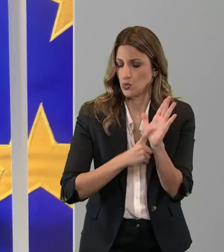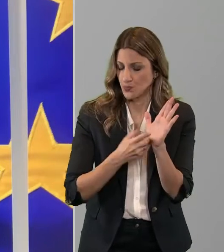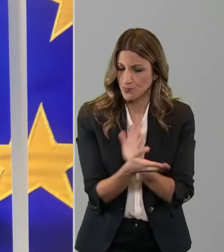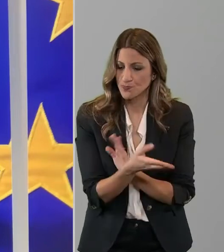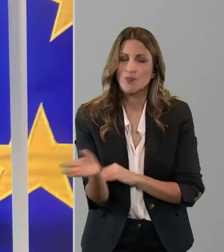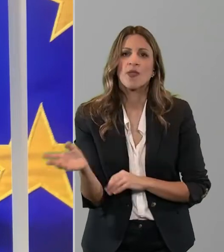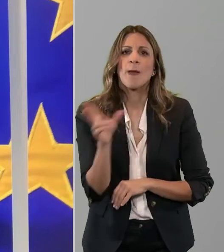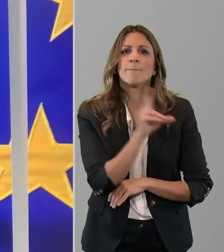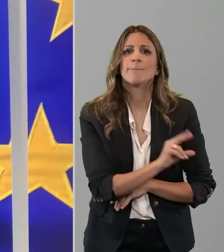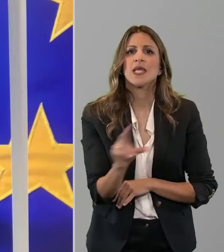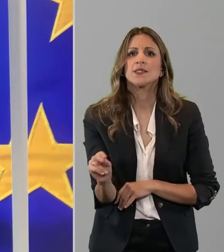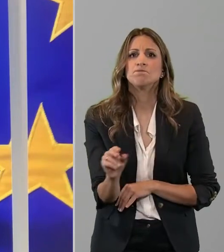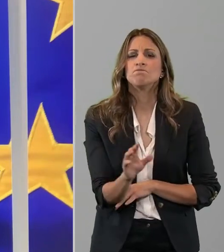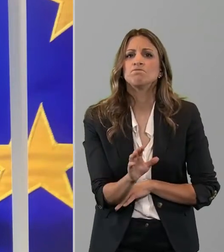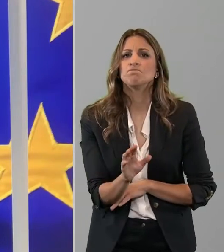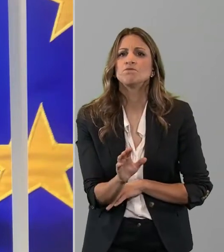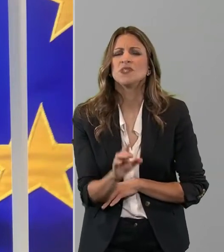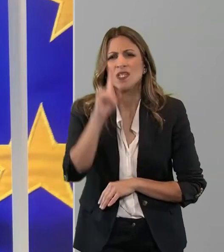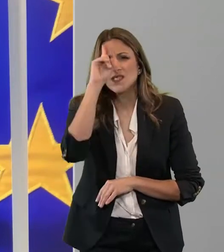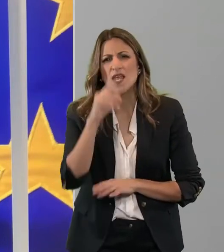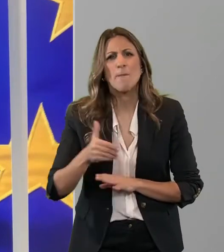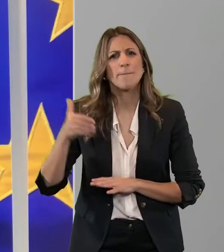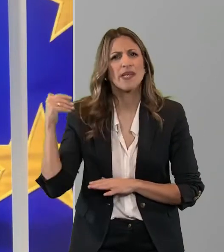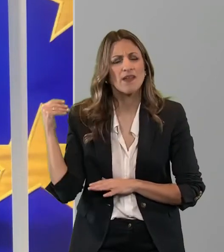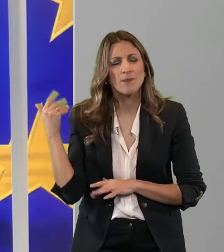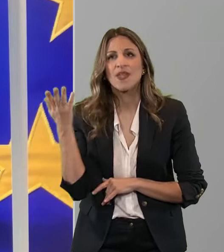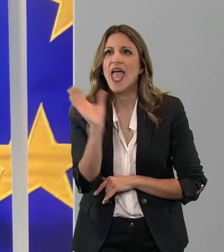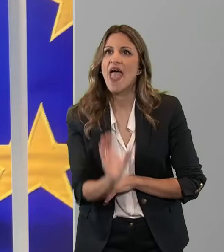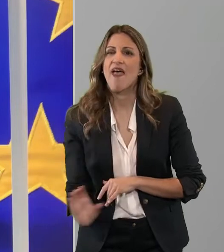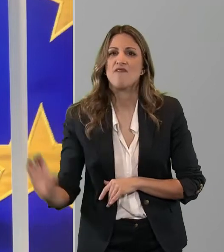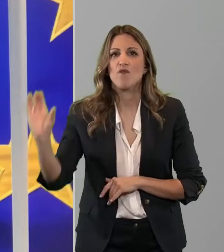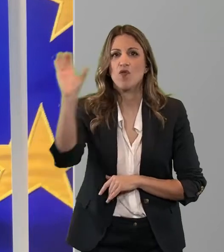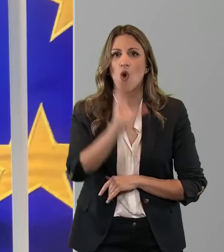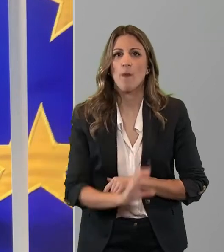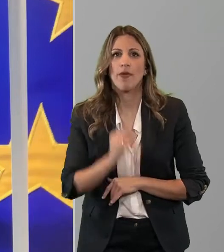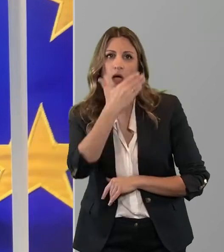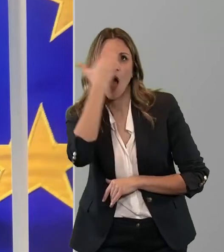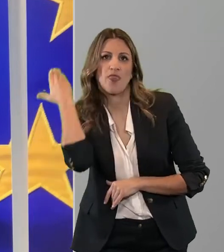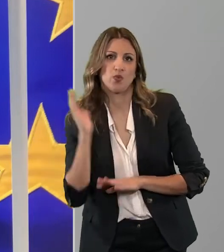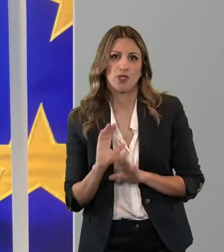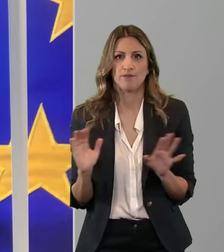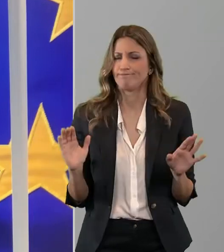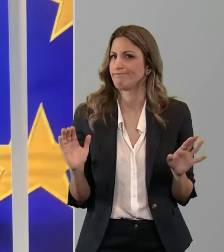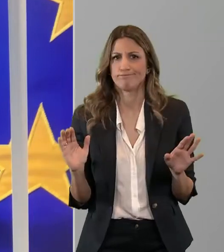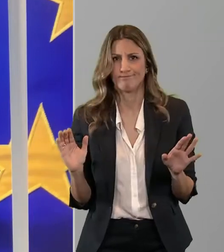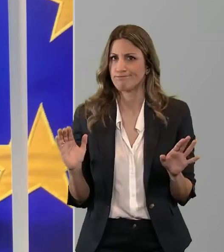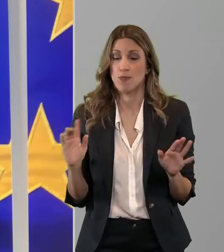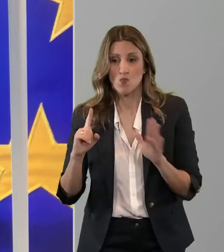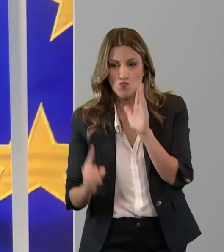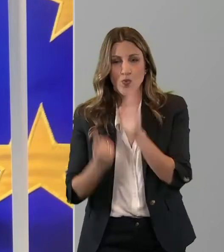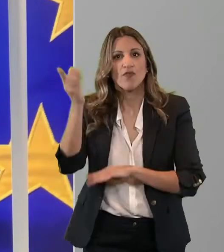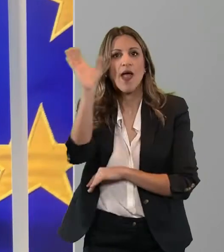τρόπο σημαίνει και το τέλος αυτού που ήταν γνωστό στο παρελθόν ως η ευρωπαϊκή αθωότητα. Για πρώτη φορά η